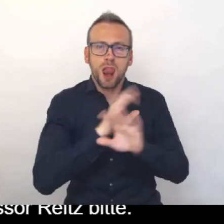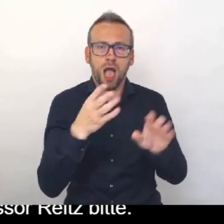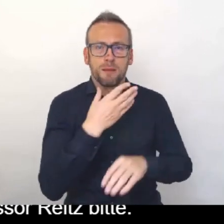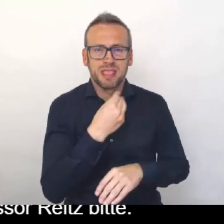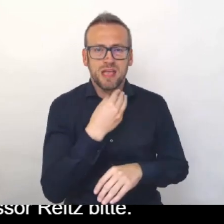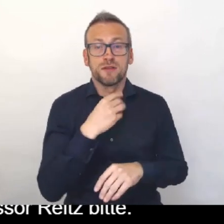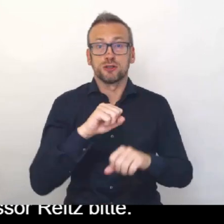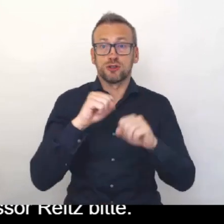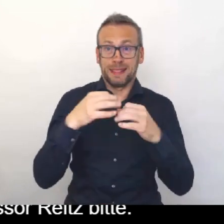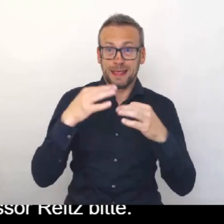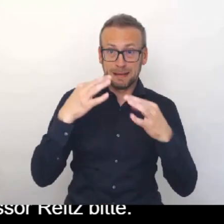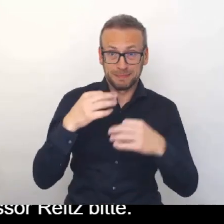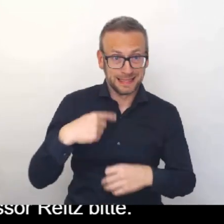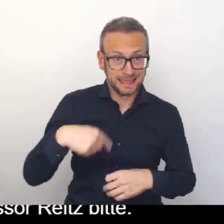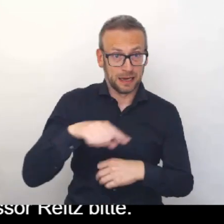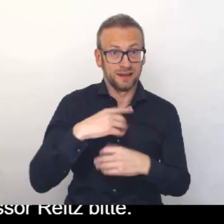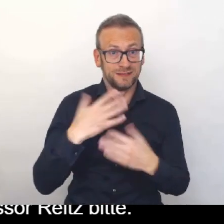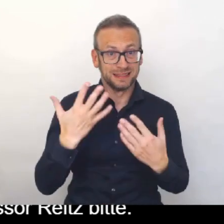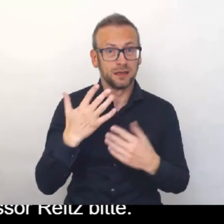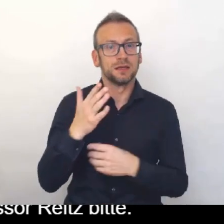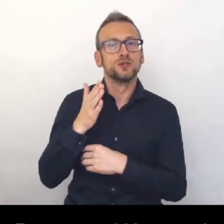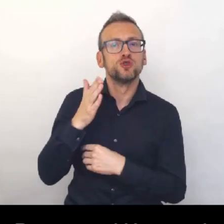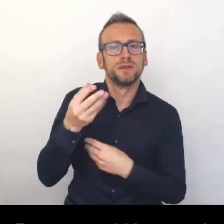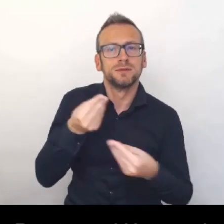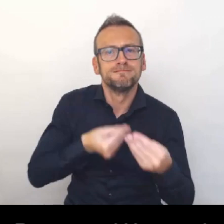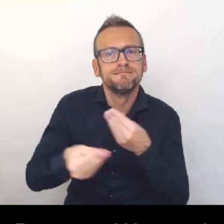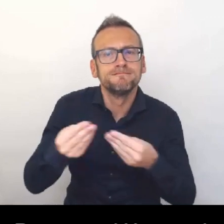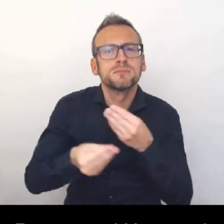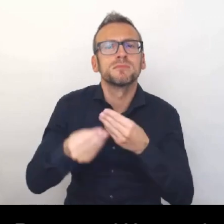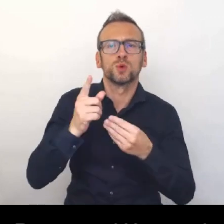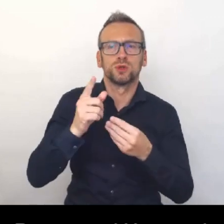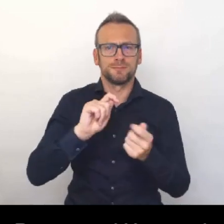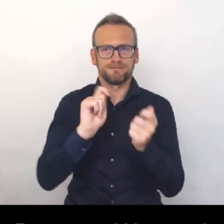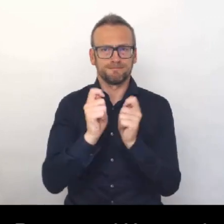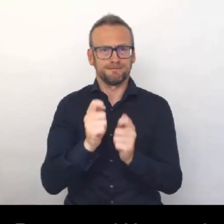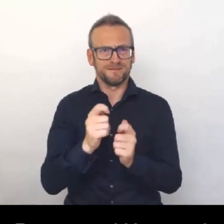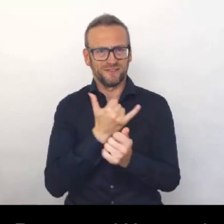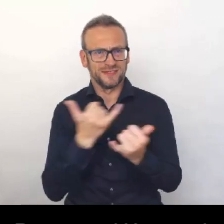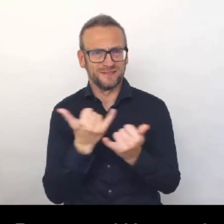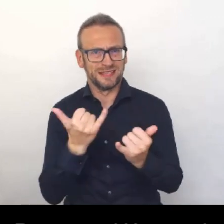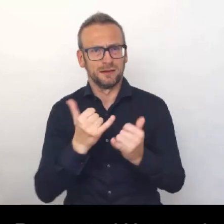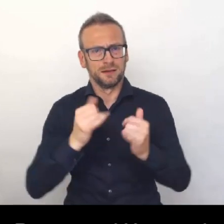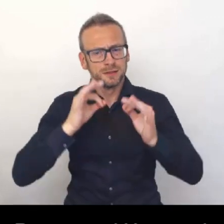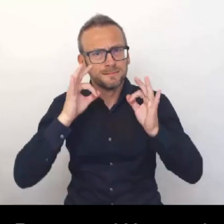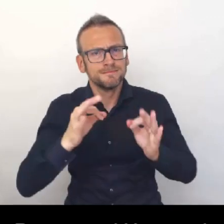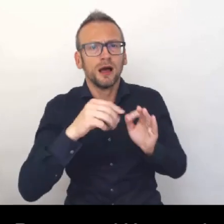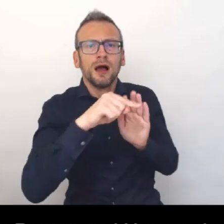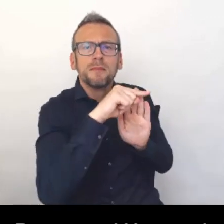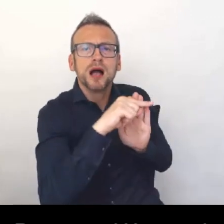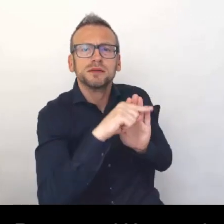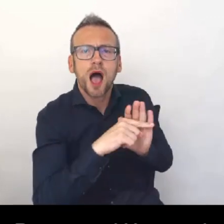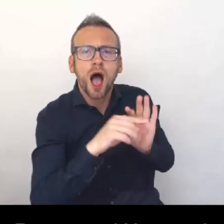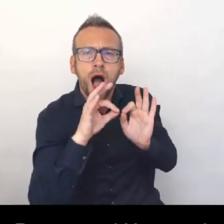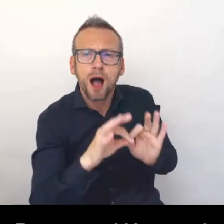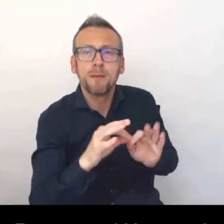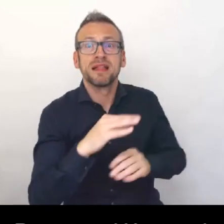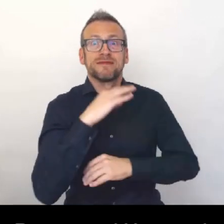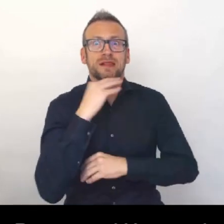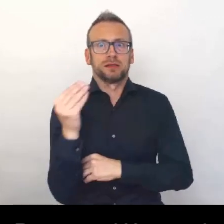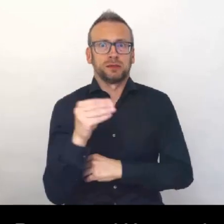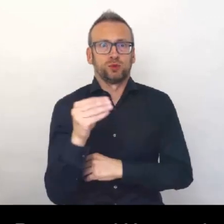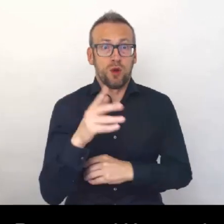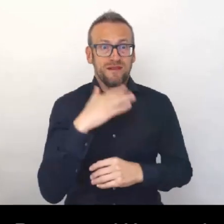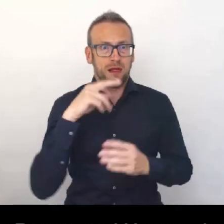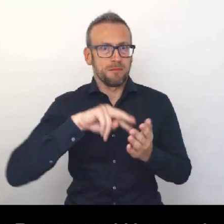mitbedacht werden. Die Kunsthochschulen, das wissen Sie, stehen ja per se für Freiheit, Innovation und Aufbruch.